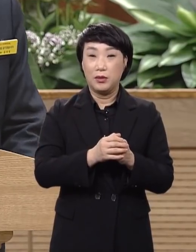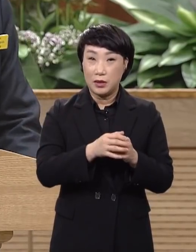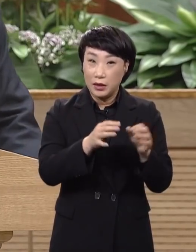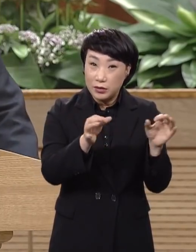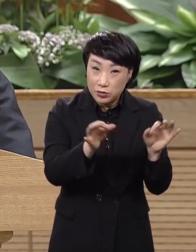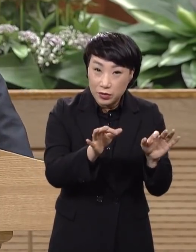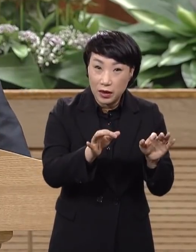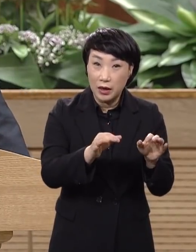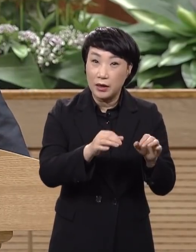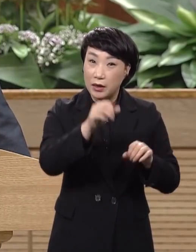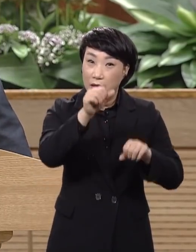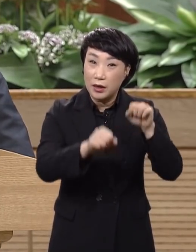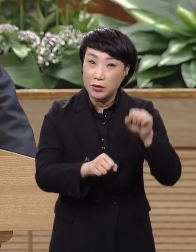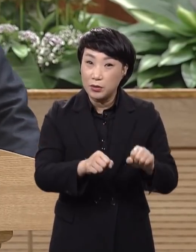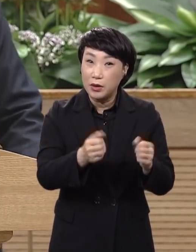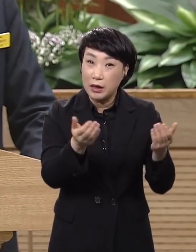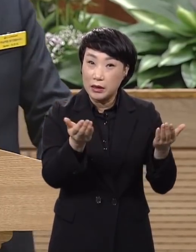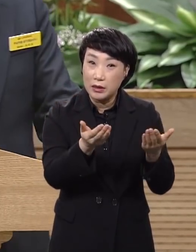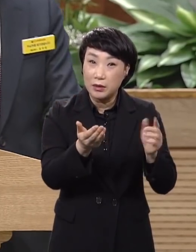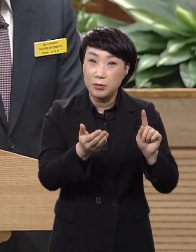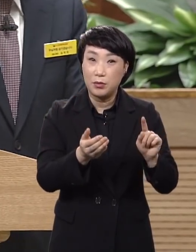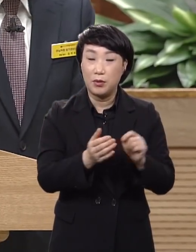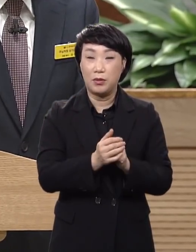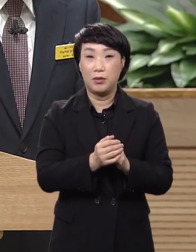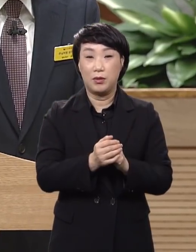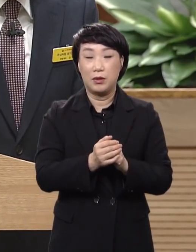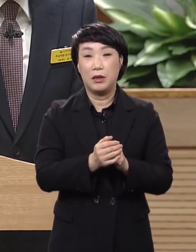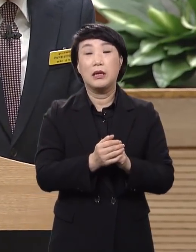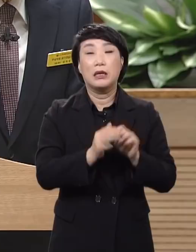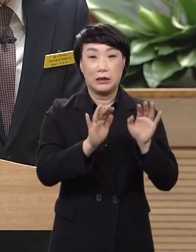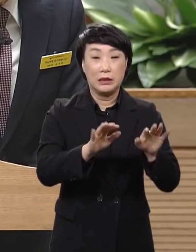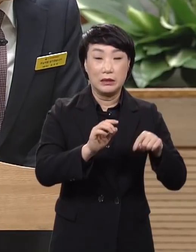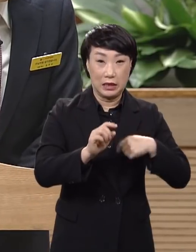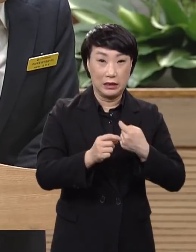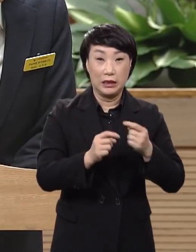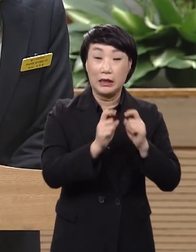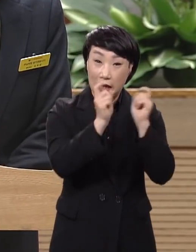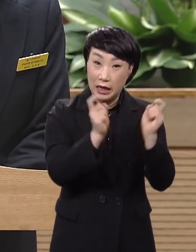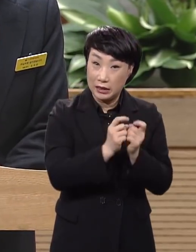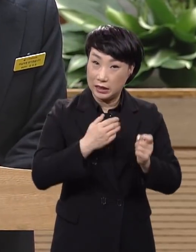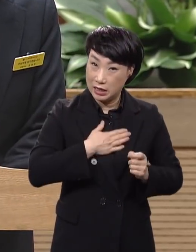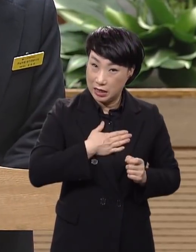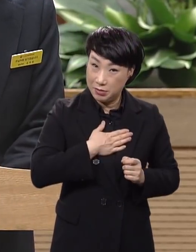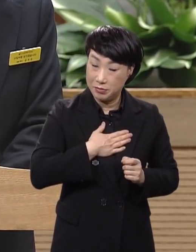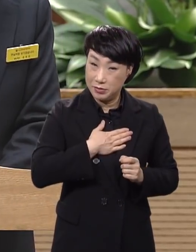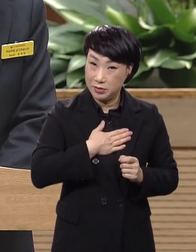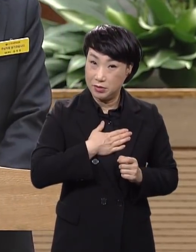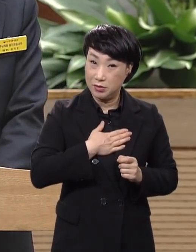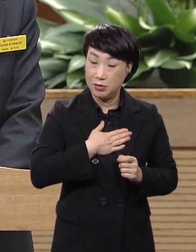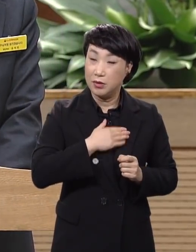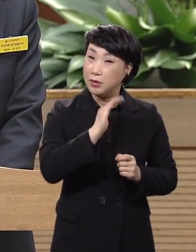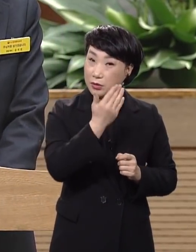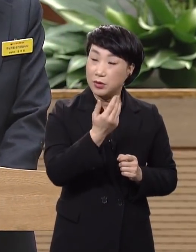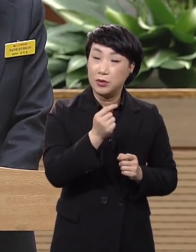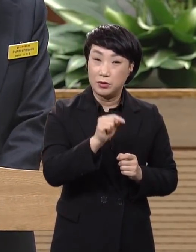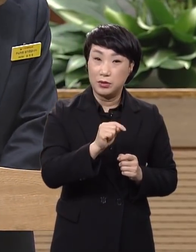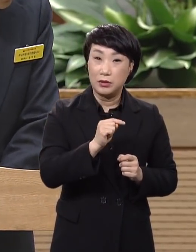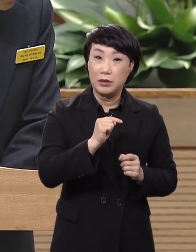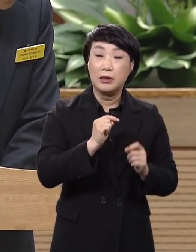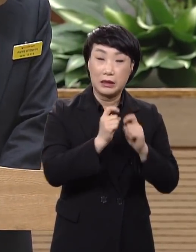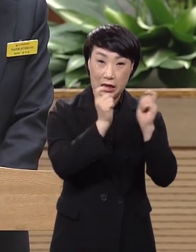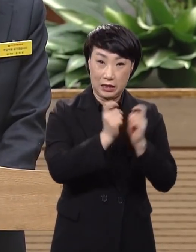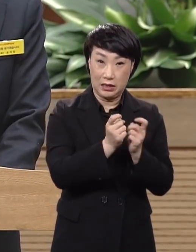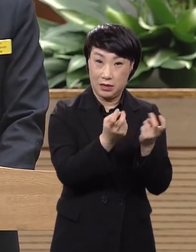즉흥적으로 움직이는 일은 자기 개인의 감정이 될 수도 있고 수단이 될